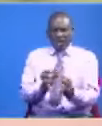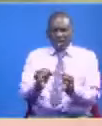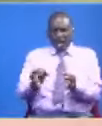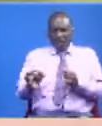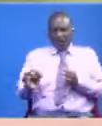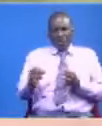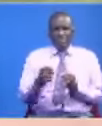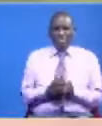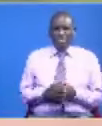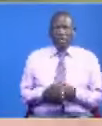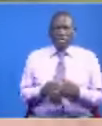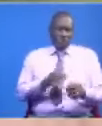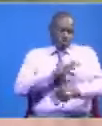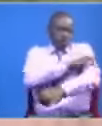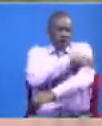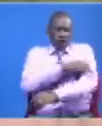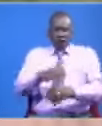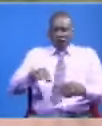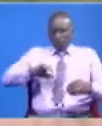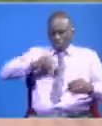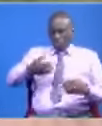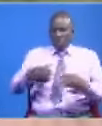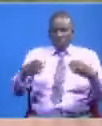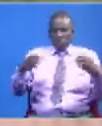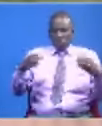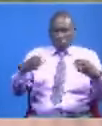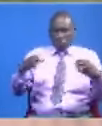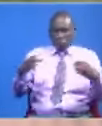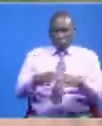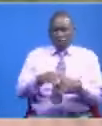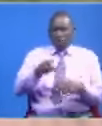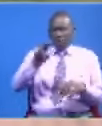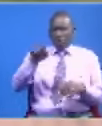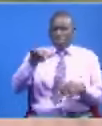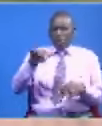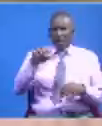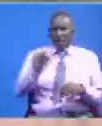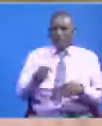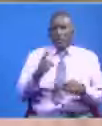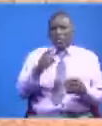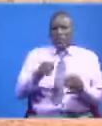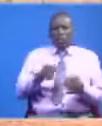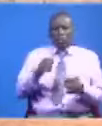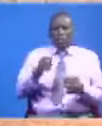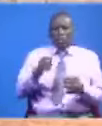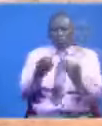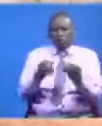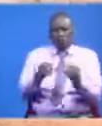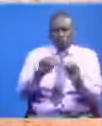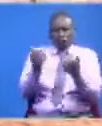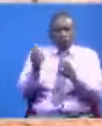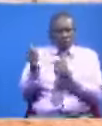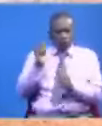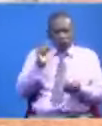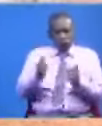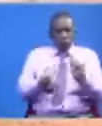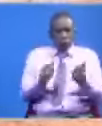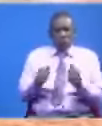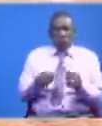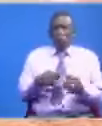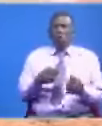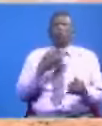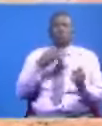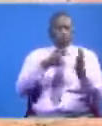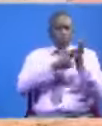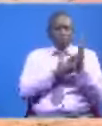that is. Nahodha wa timu ya wanawake ya NYS Kezia Wanjiku ni mmoja kati ya wachezaji wa softball waliona malengo ya